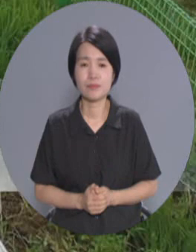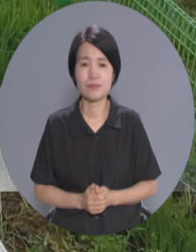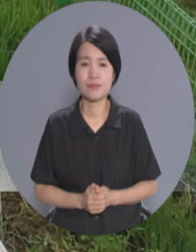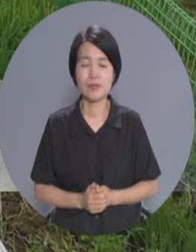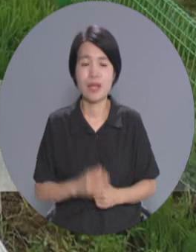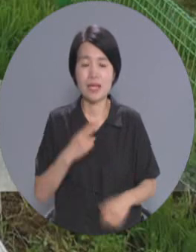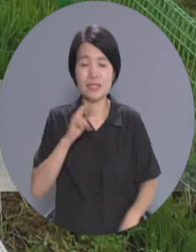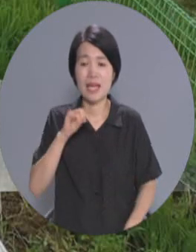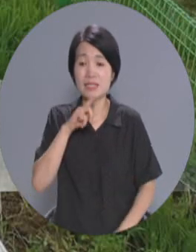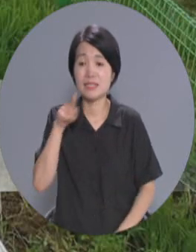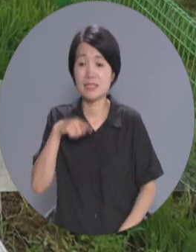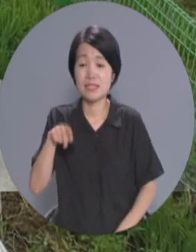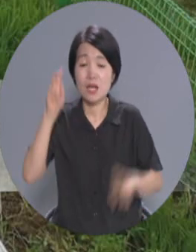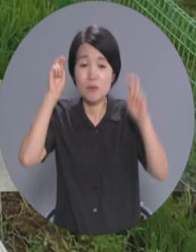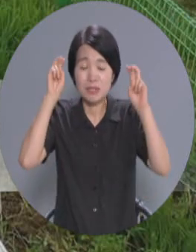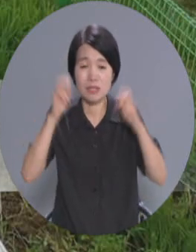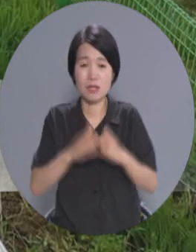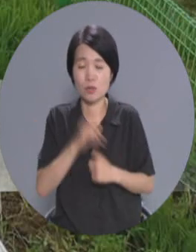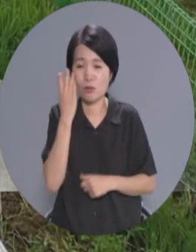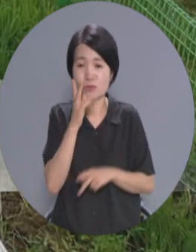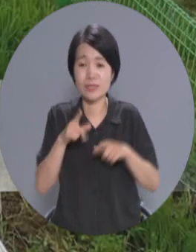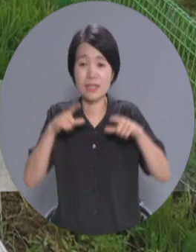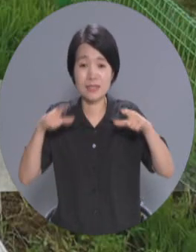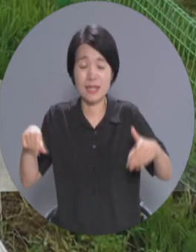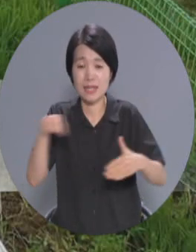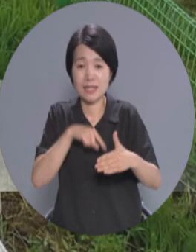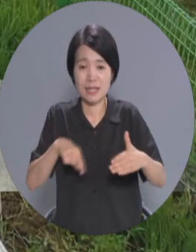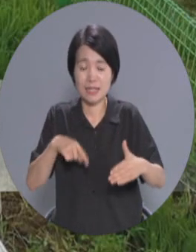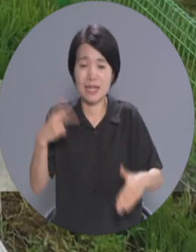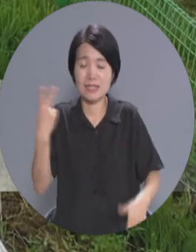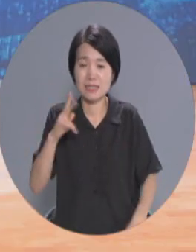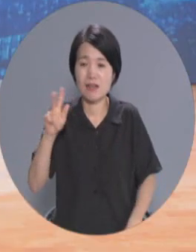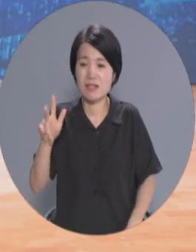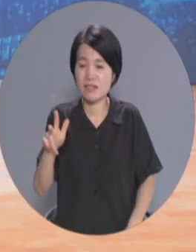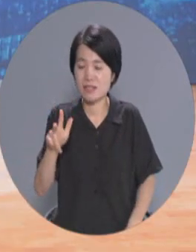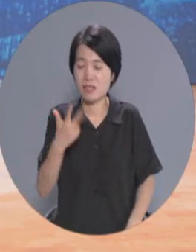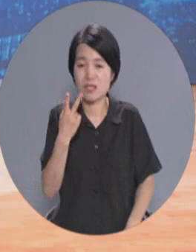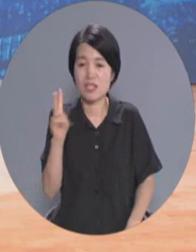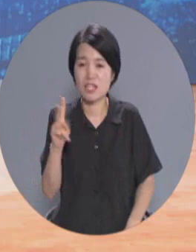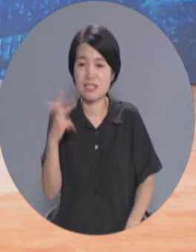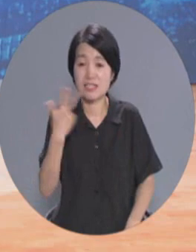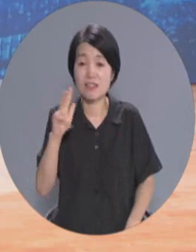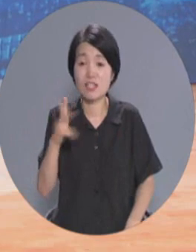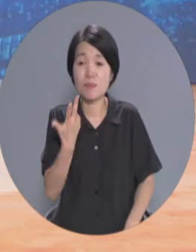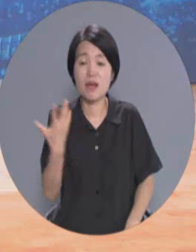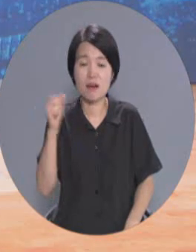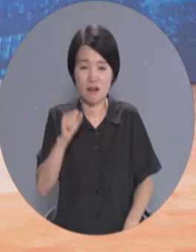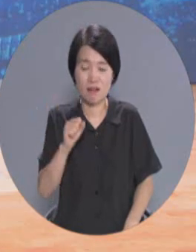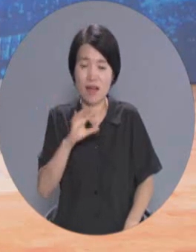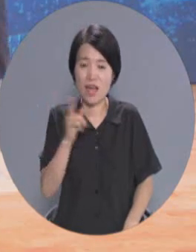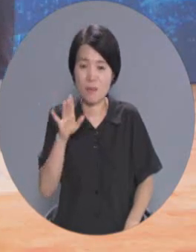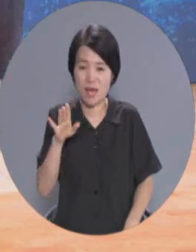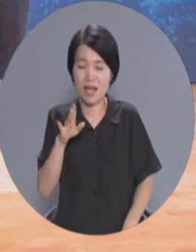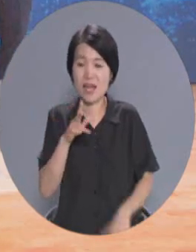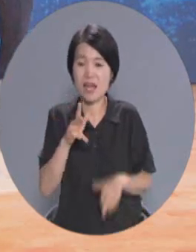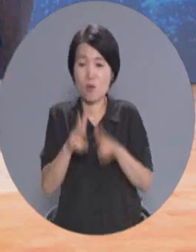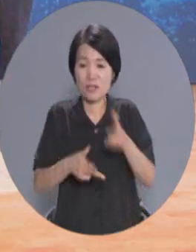HNG 케미칼 주식회사가 여수산단에 7,200억 원 규모의 에바 소재 생산 시설을